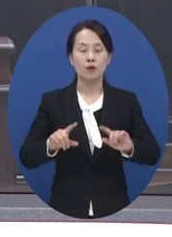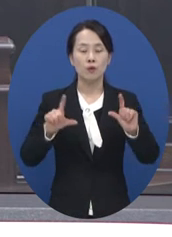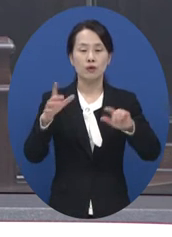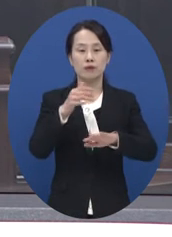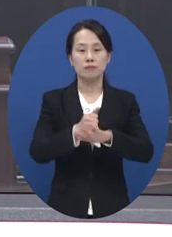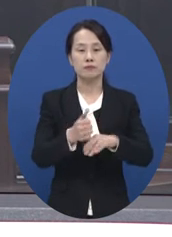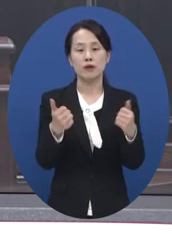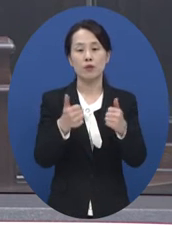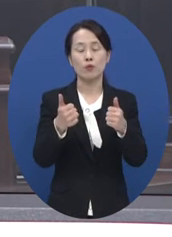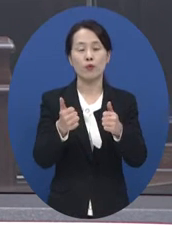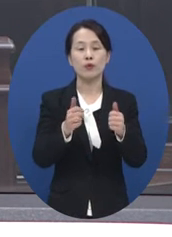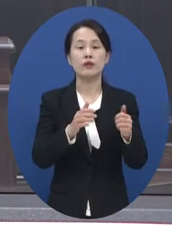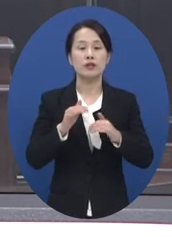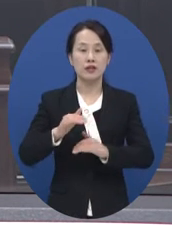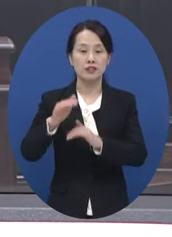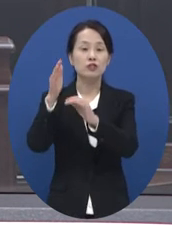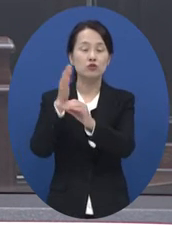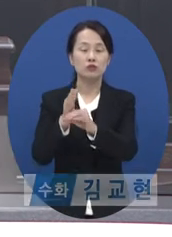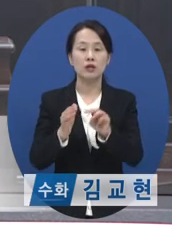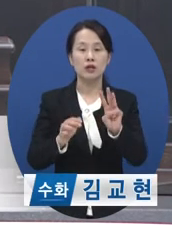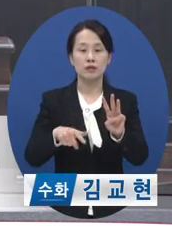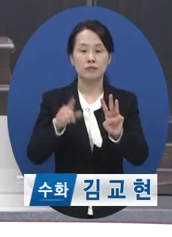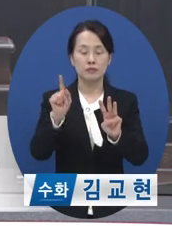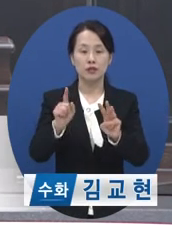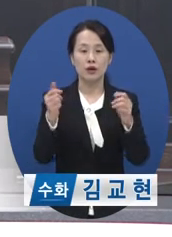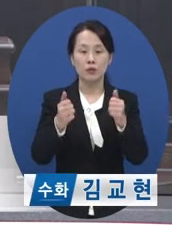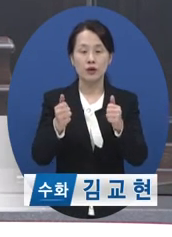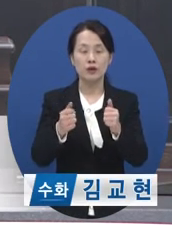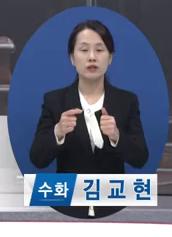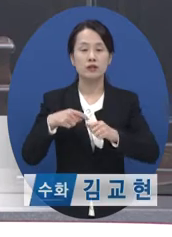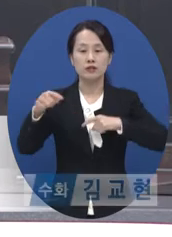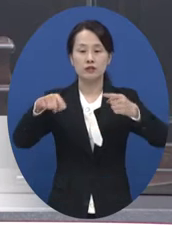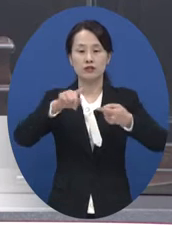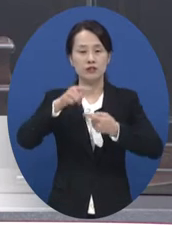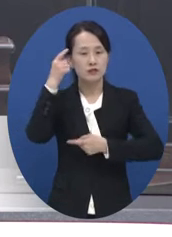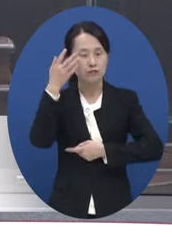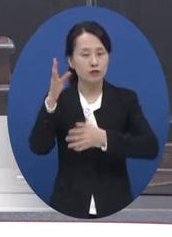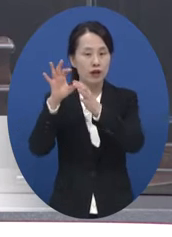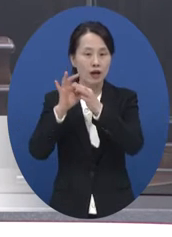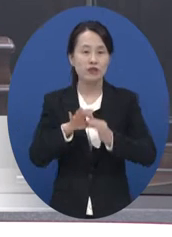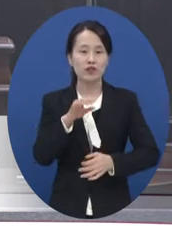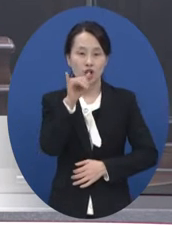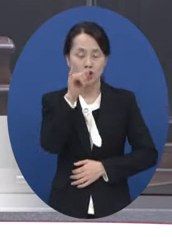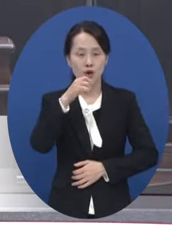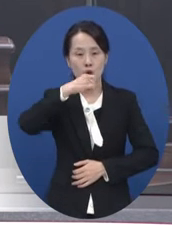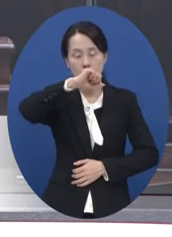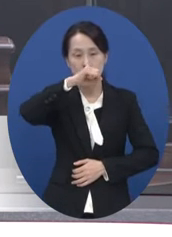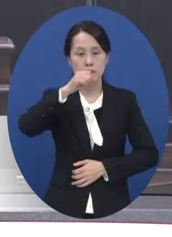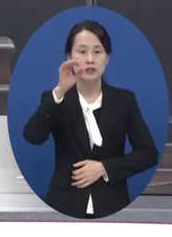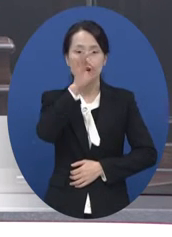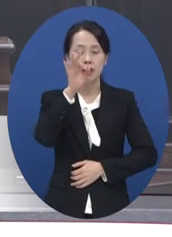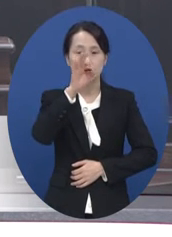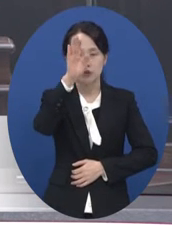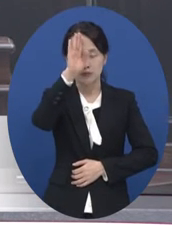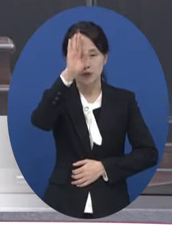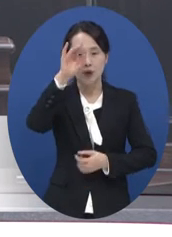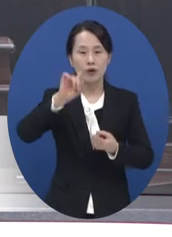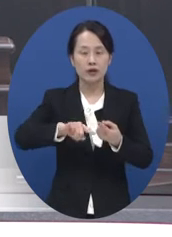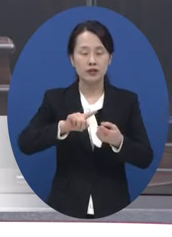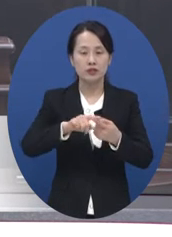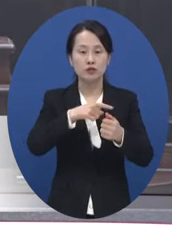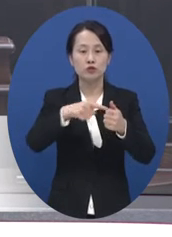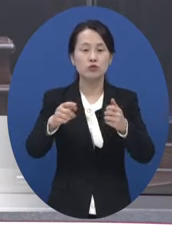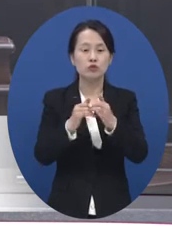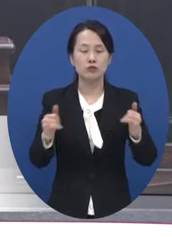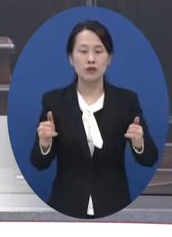경우도 의해 올해 마지막 휘 가 진행중입니다 3 사본 외선 도전 세 분이 계속 되는데요 아프리카 디젤 병살 차분